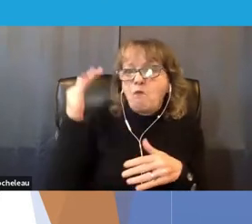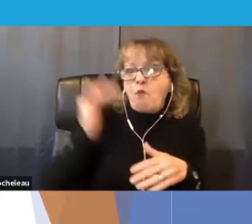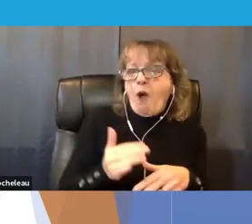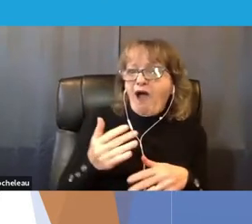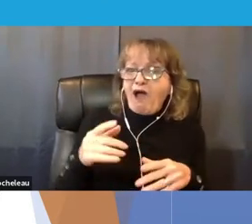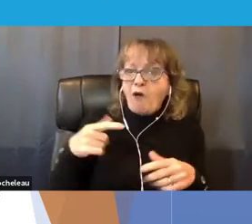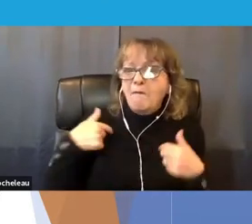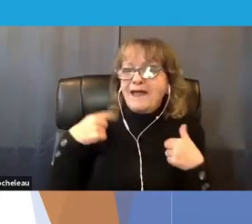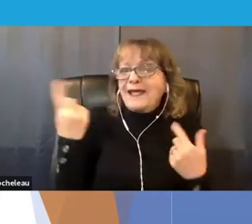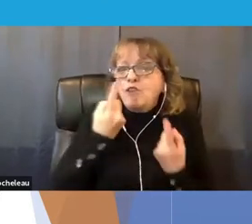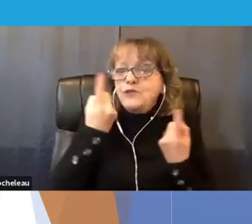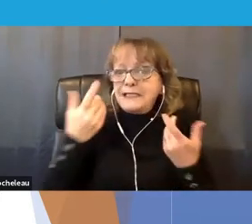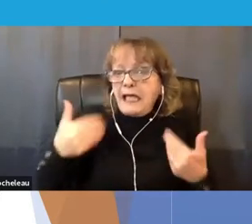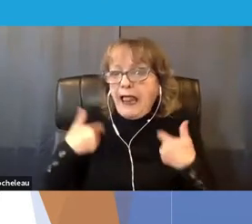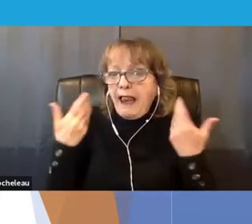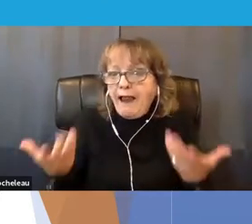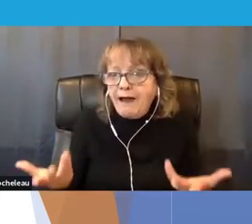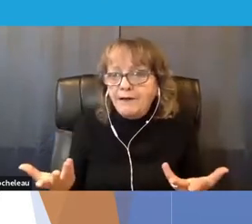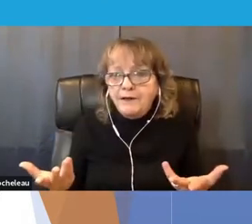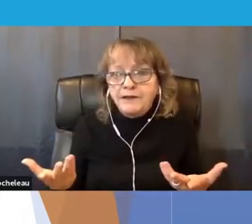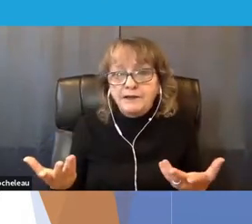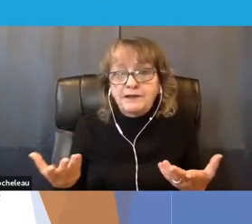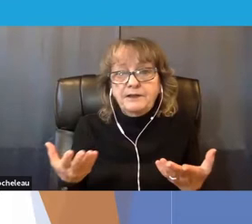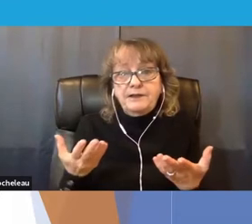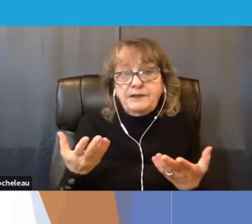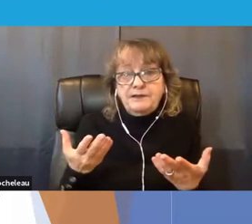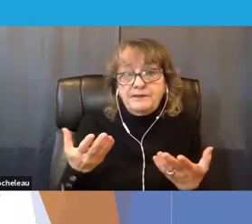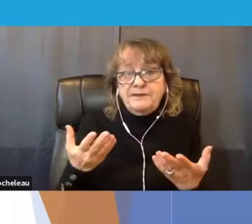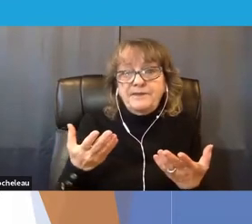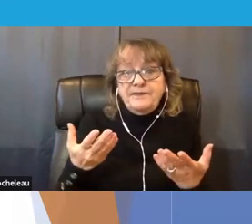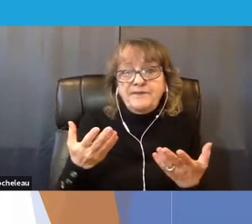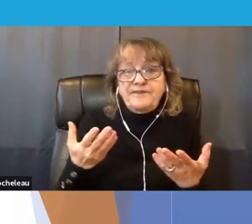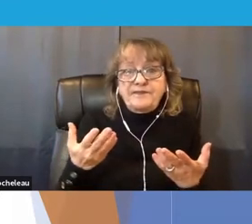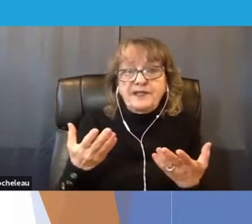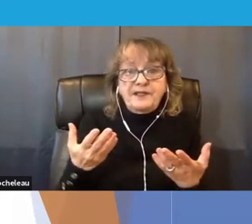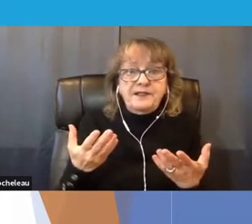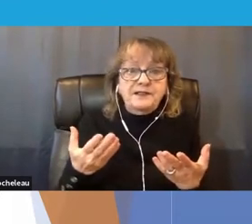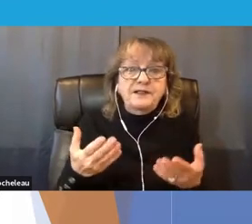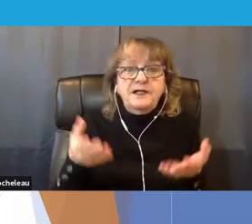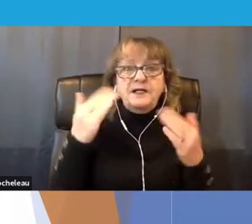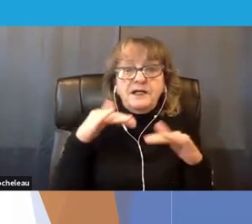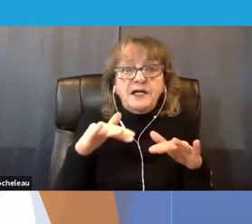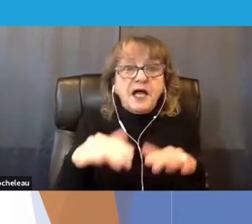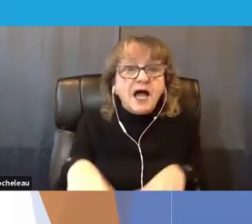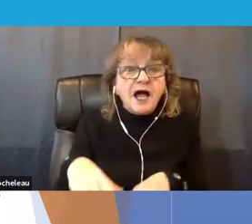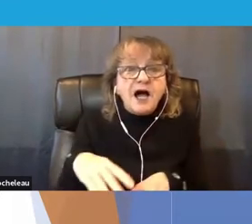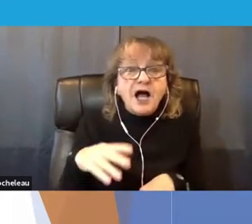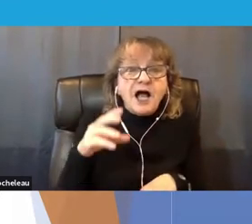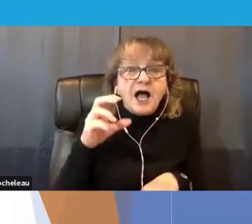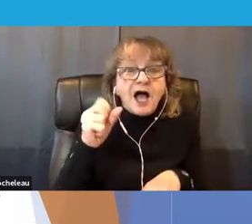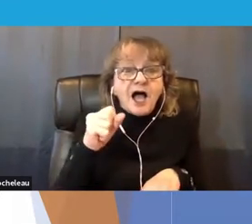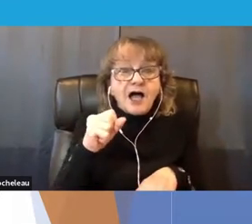utile. La satanée, besoin d'appartenance. Pour les gens, dès que tu es quelque